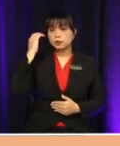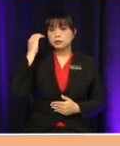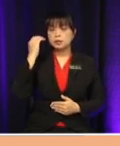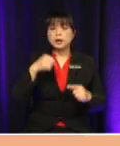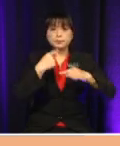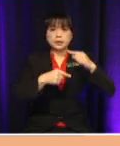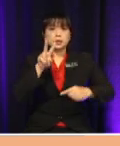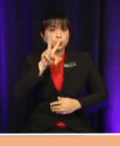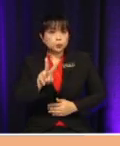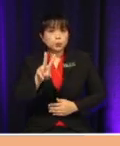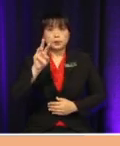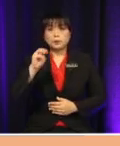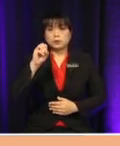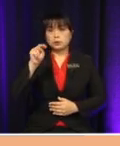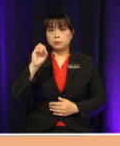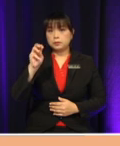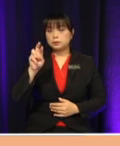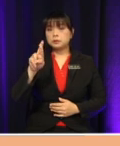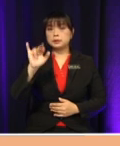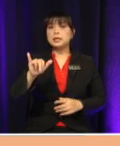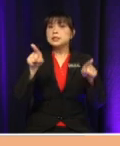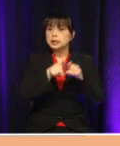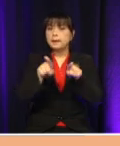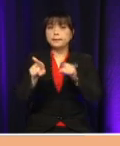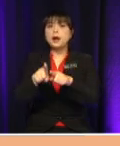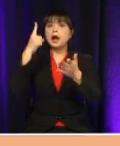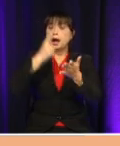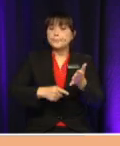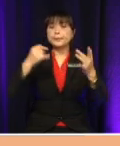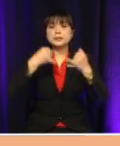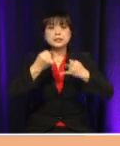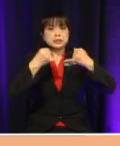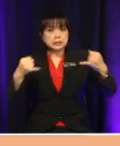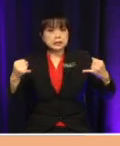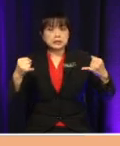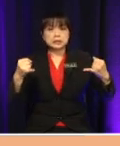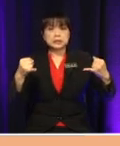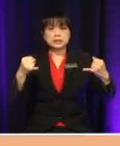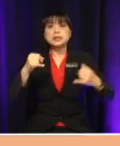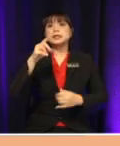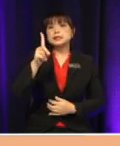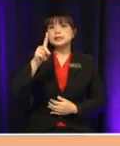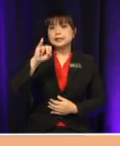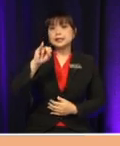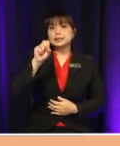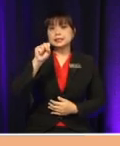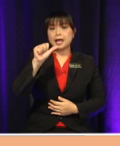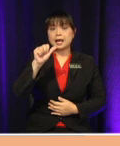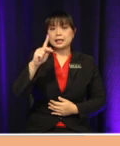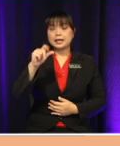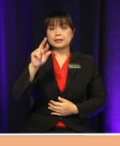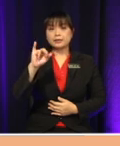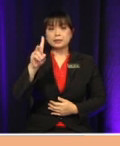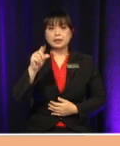dua monomer yang sama Apakah jenis daisakarida ini ya oke Berikan satu contoh karbohidrat yang